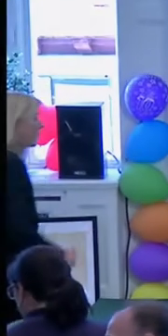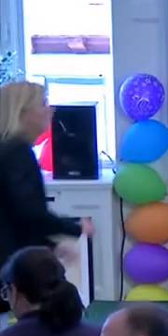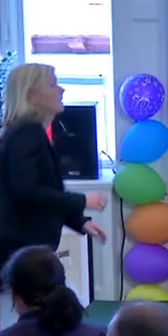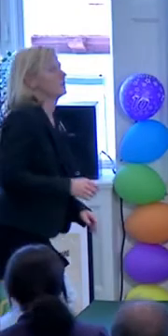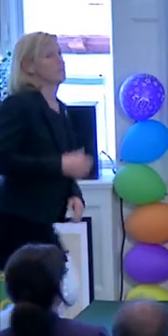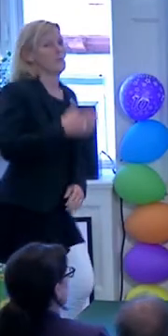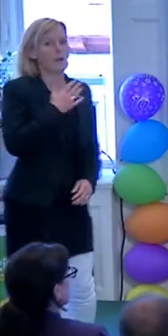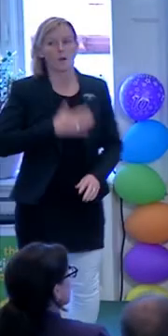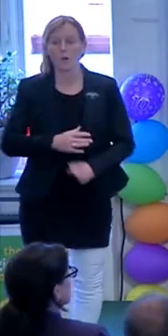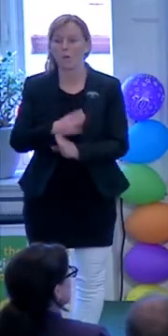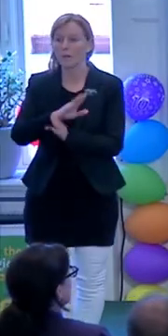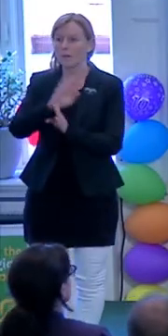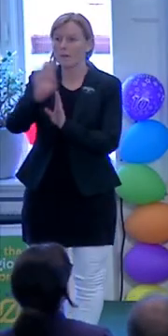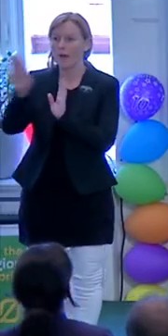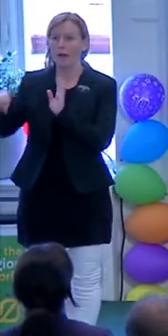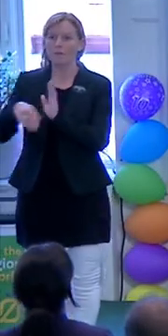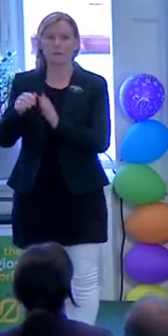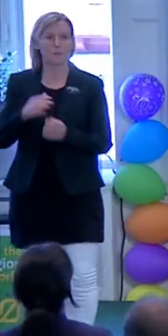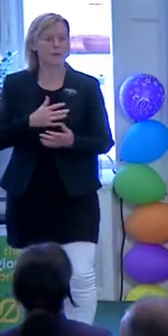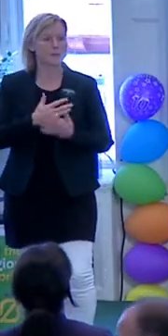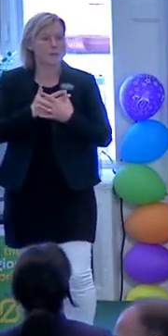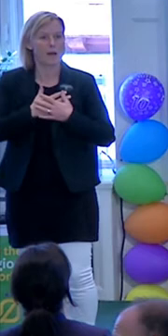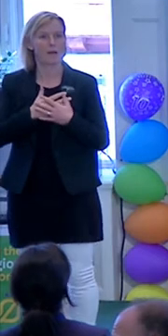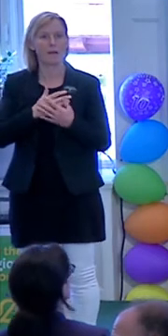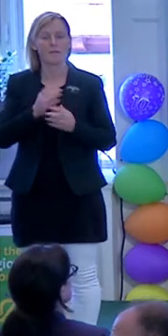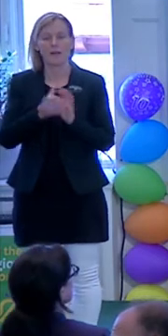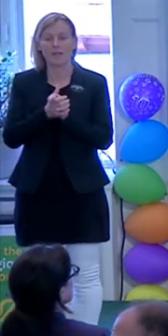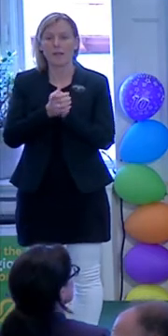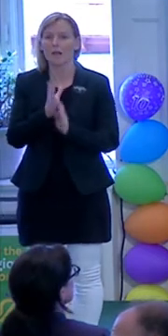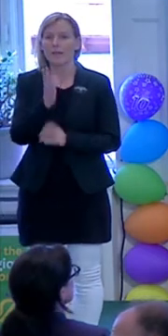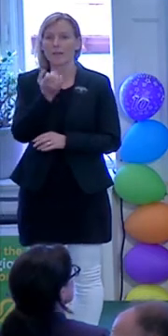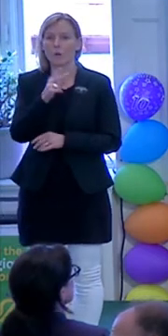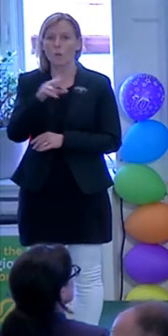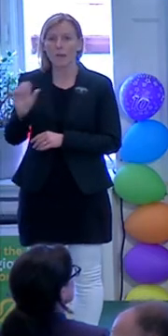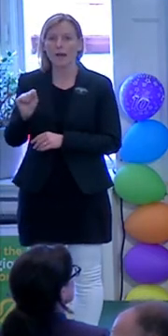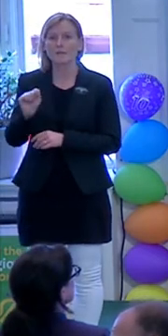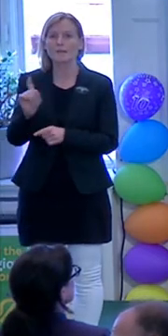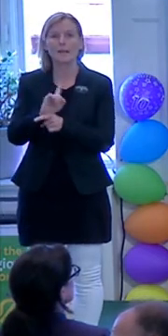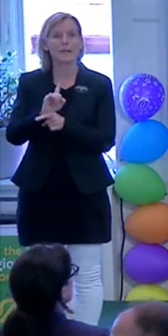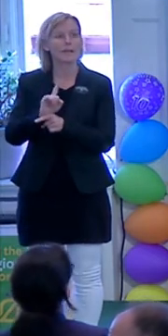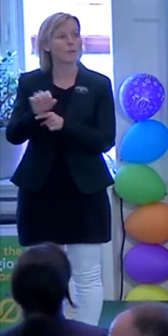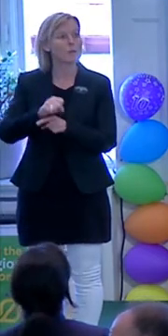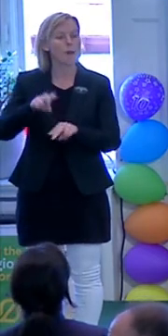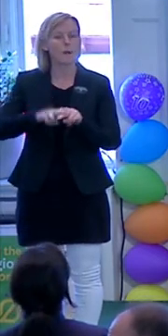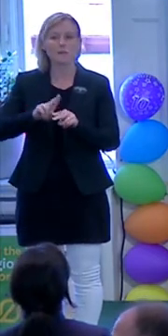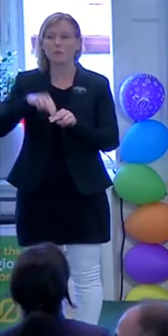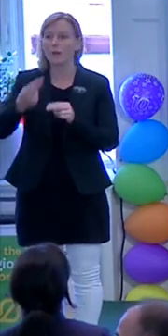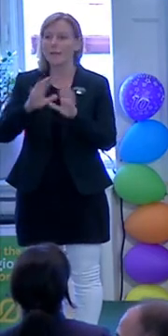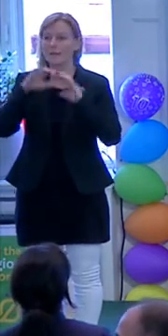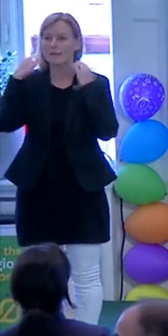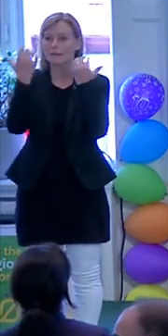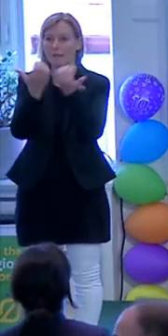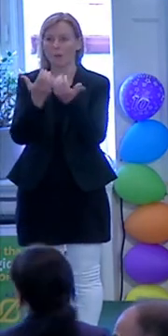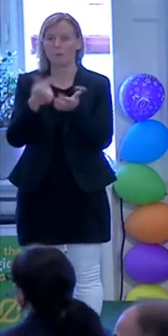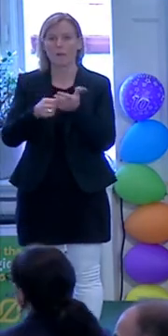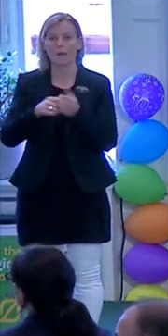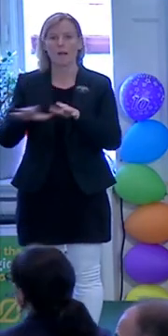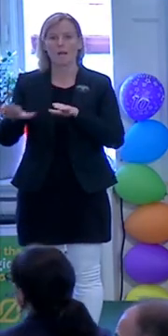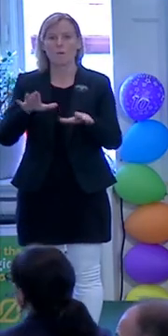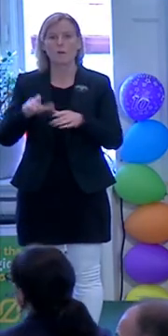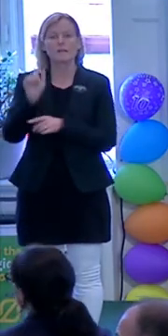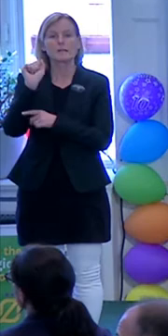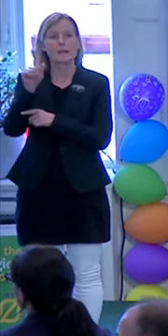God eftermiddag, kära vänner. Jonas Klevåg heter jag och det är dags att ta plats för nästa seminarium som heter